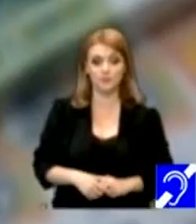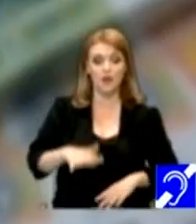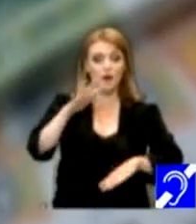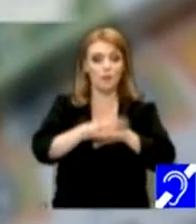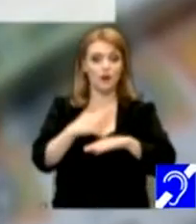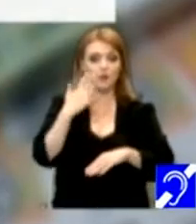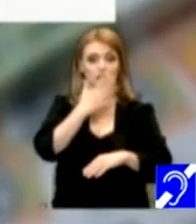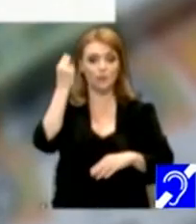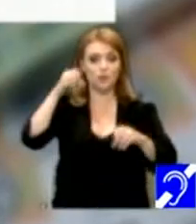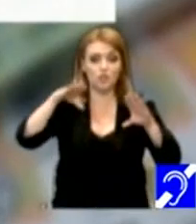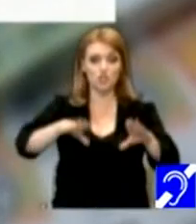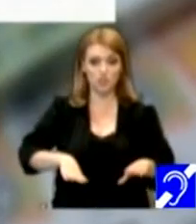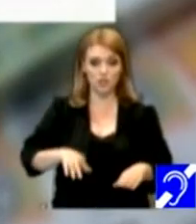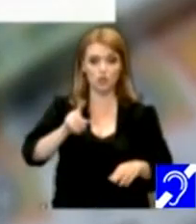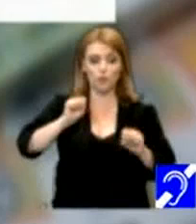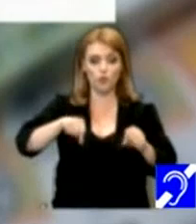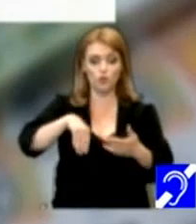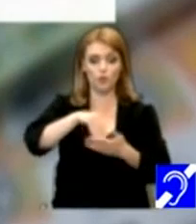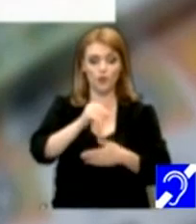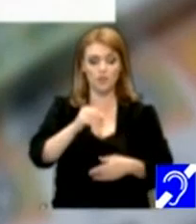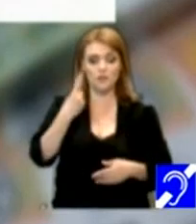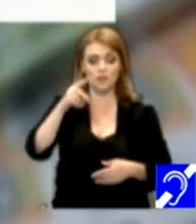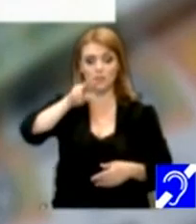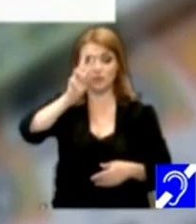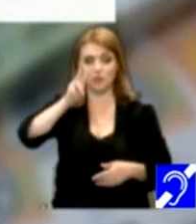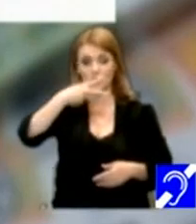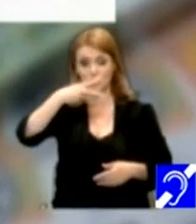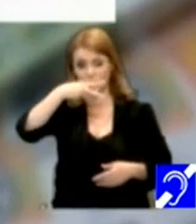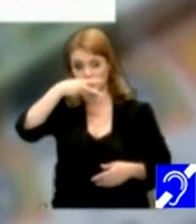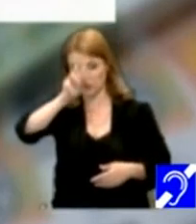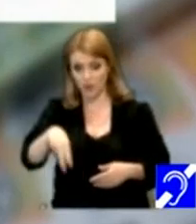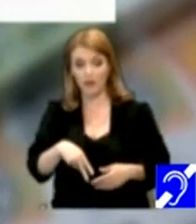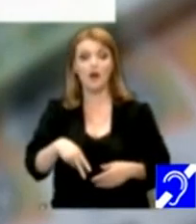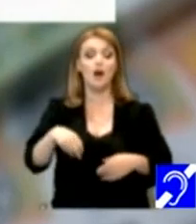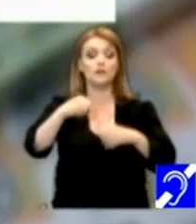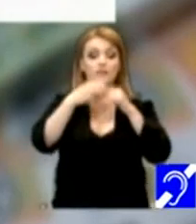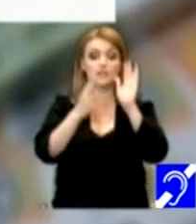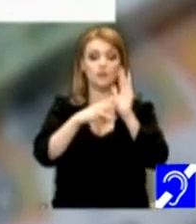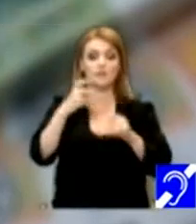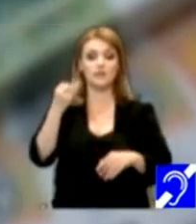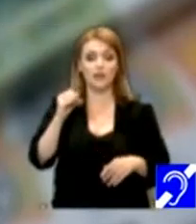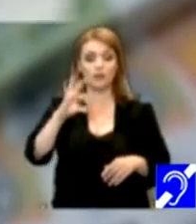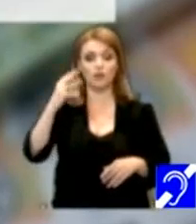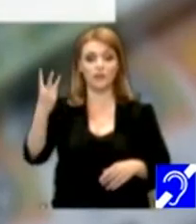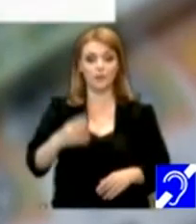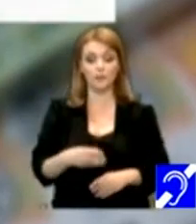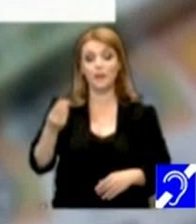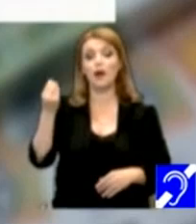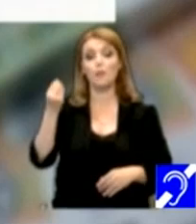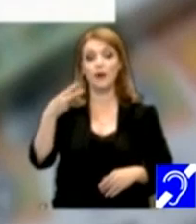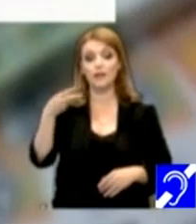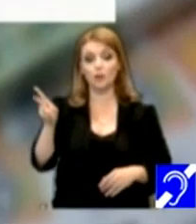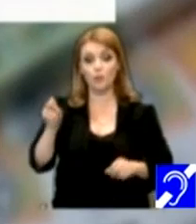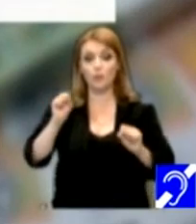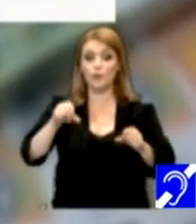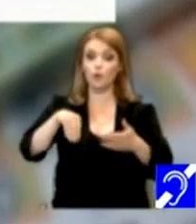Banca Națională a stabilit un curs oficial de 18 lei și 3 bani pentru un dolar american, cu 2 bani mai mult. Moneda europeană se va vinde